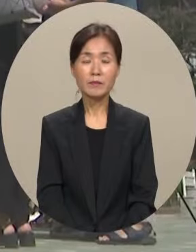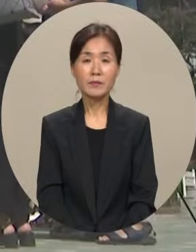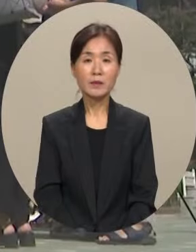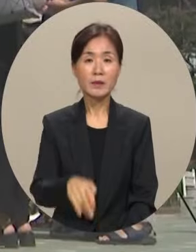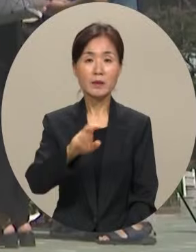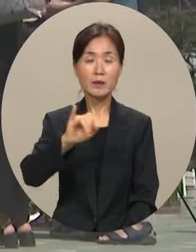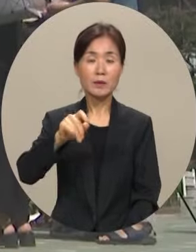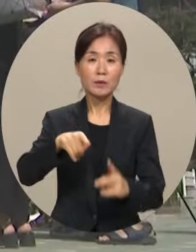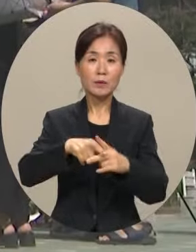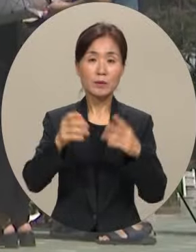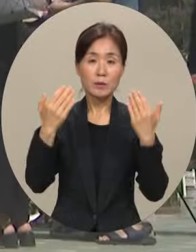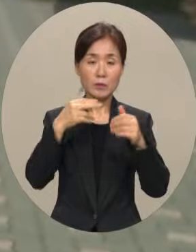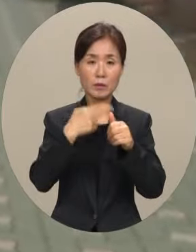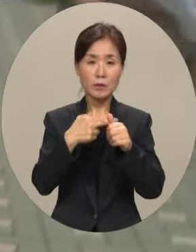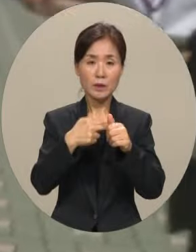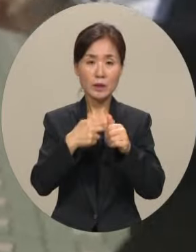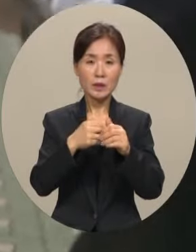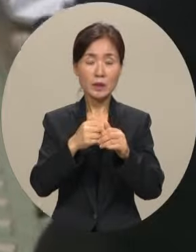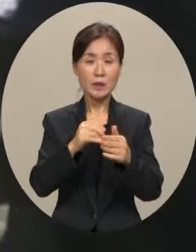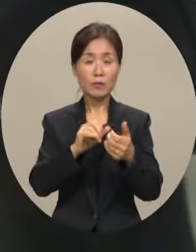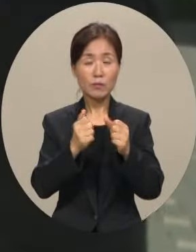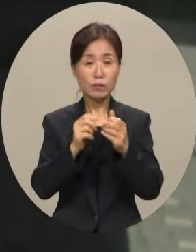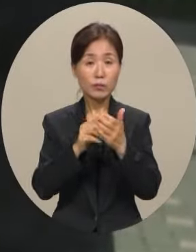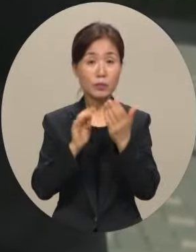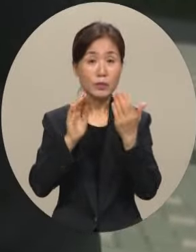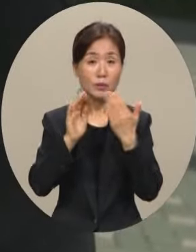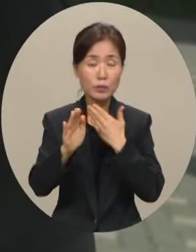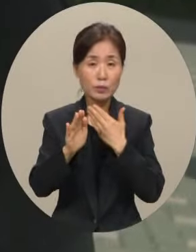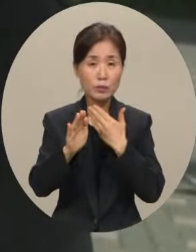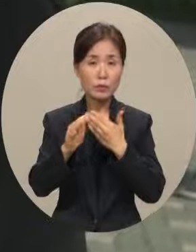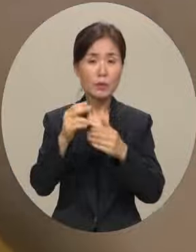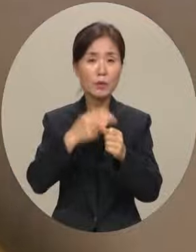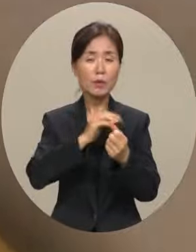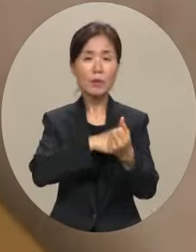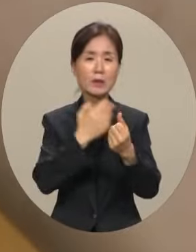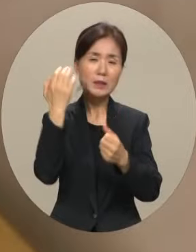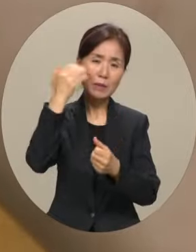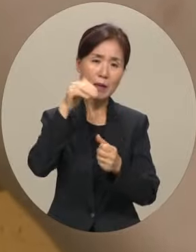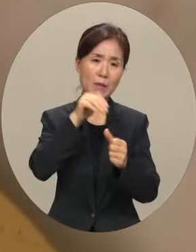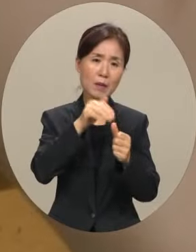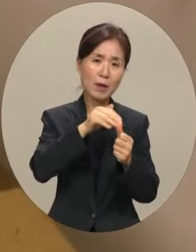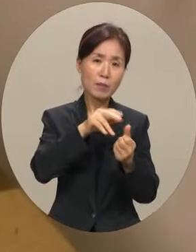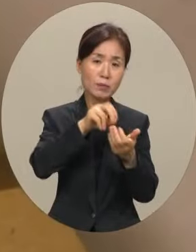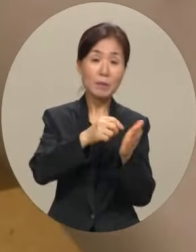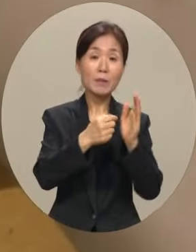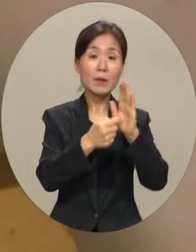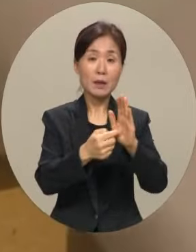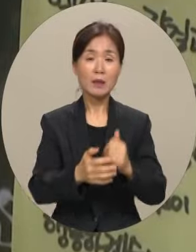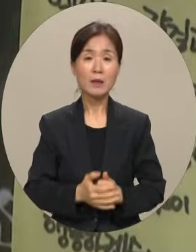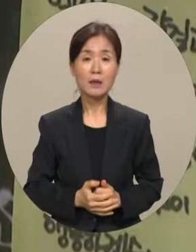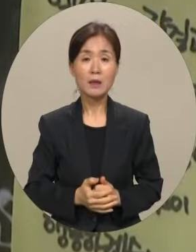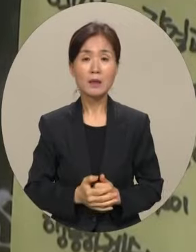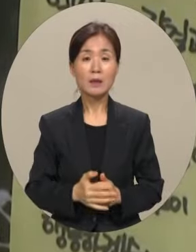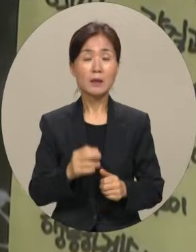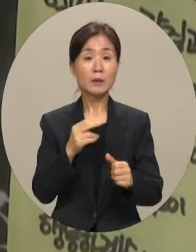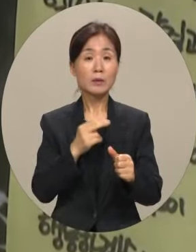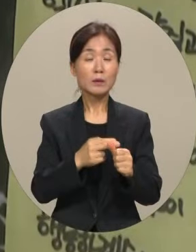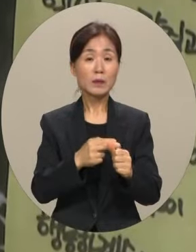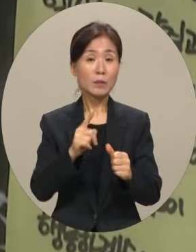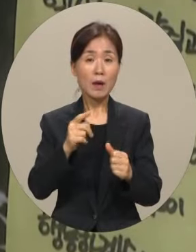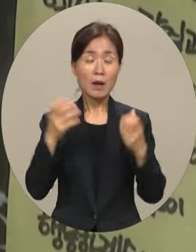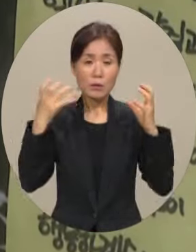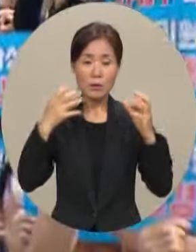서희초 교사의 순직 이후 불거진 교권 침해 문제. 교사들의 요구 중 하나는 아동복지법의 정서적 아동학대